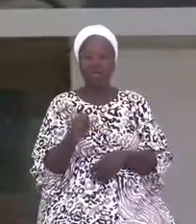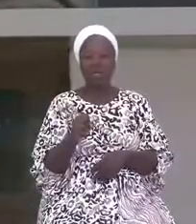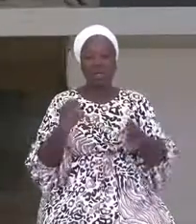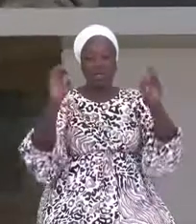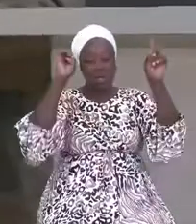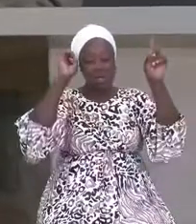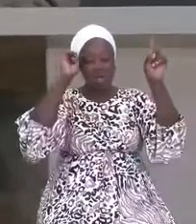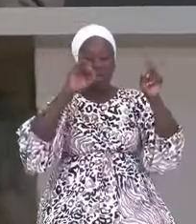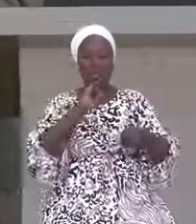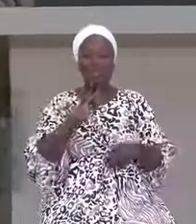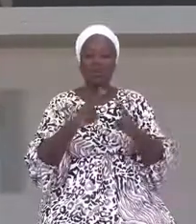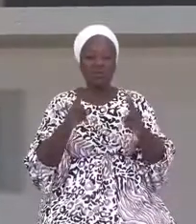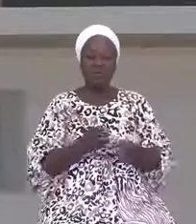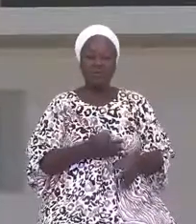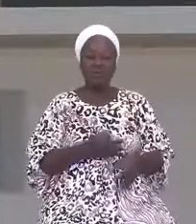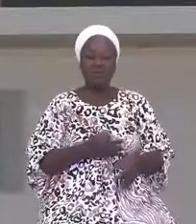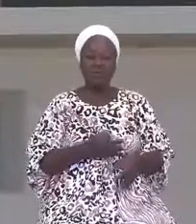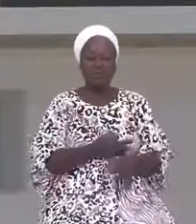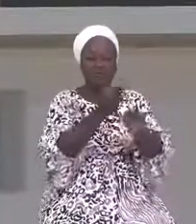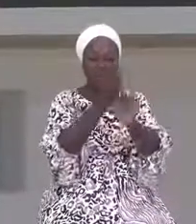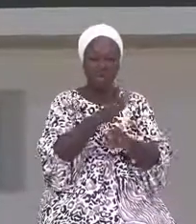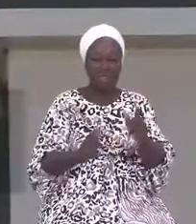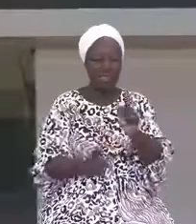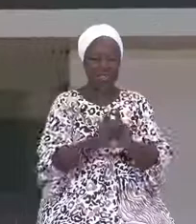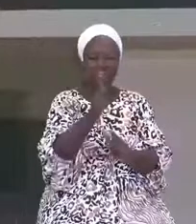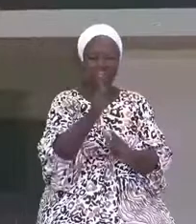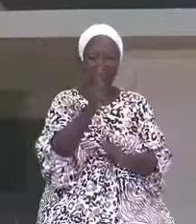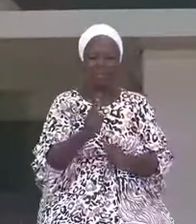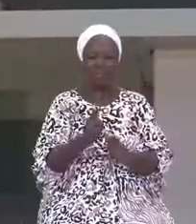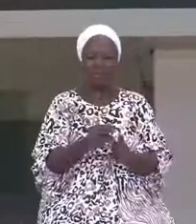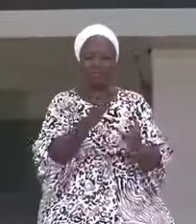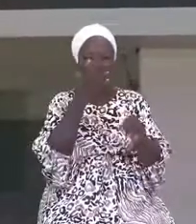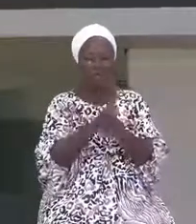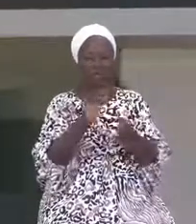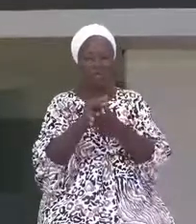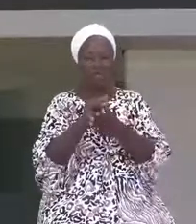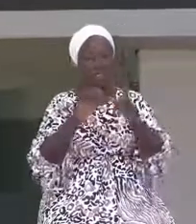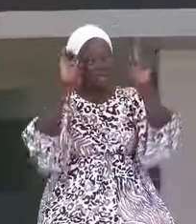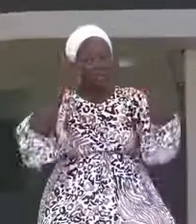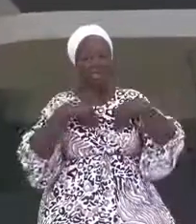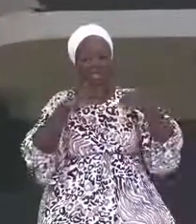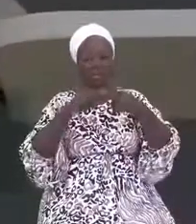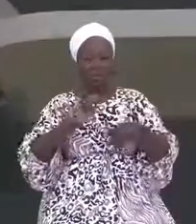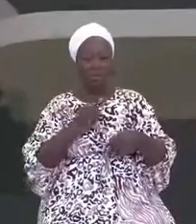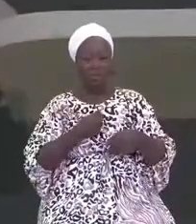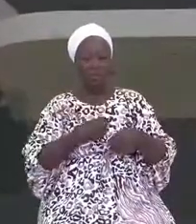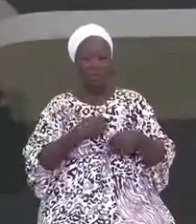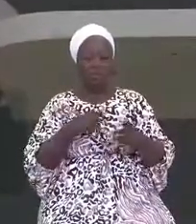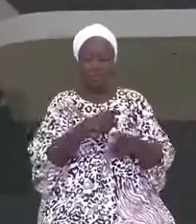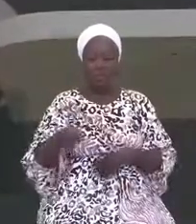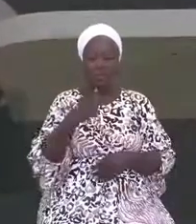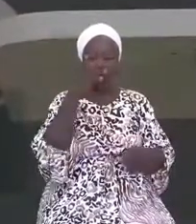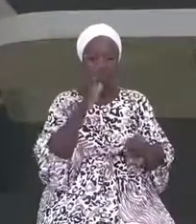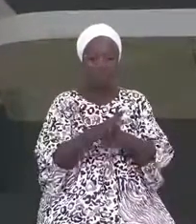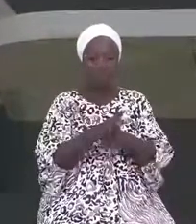Et la plus grande promesse qu'il nous a donnée, ces promesses sont, il est fidèle pour les accomplir.